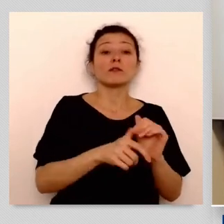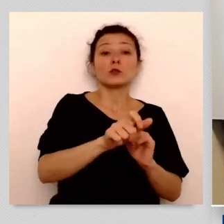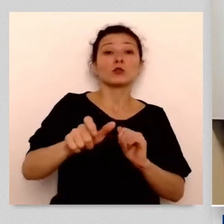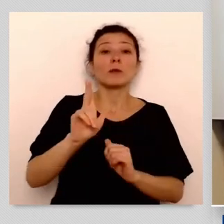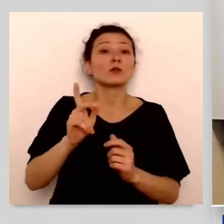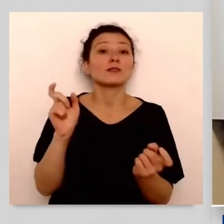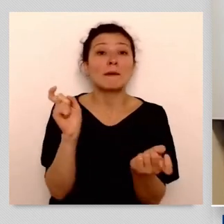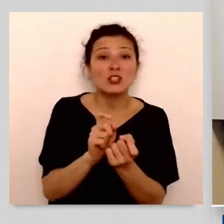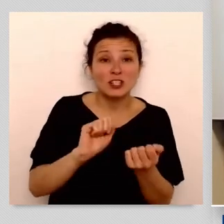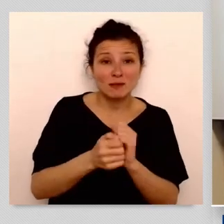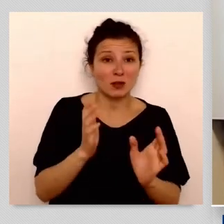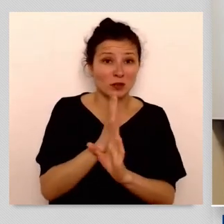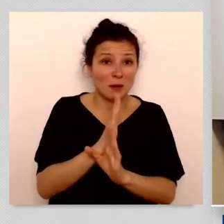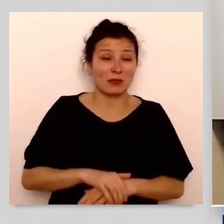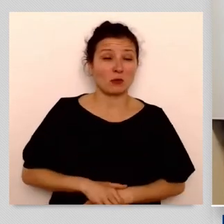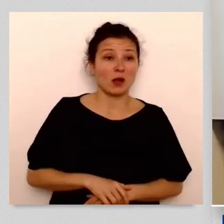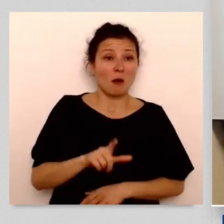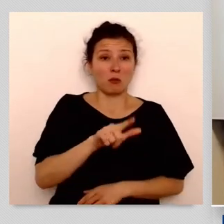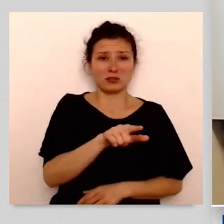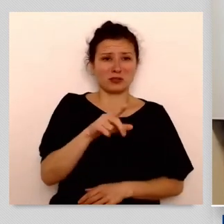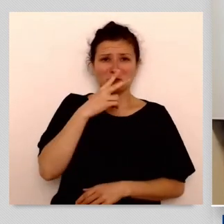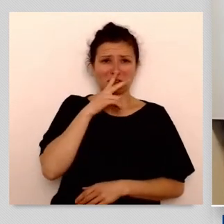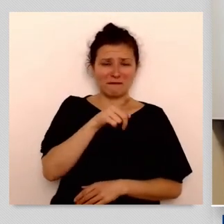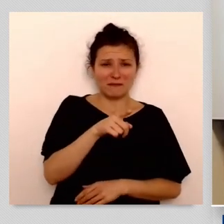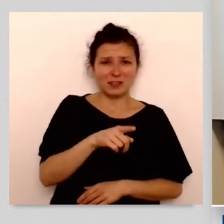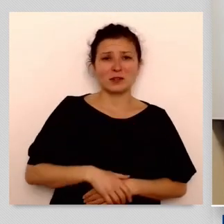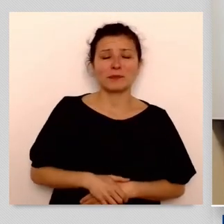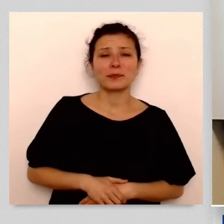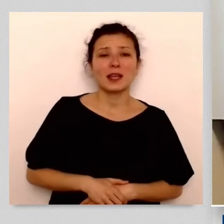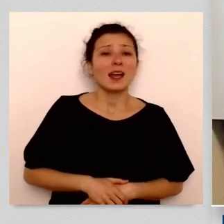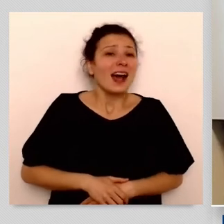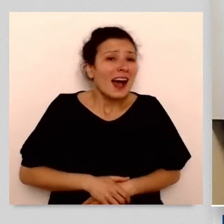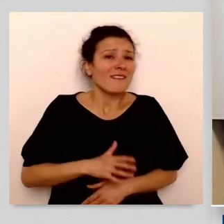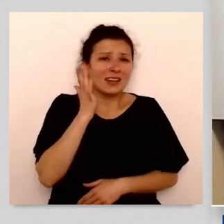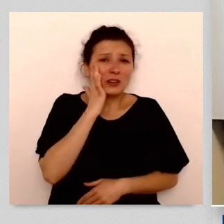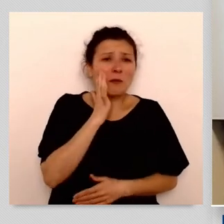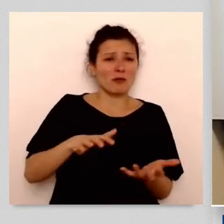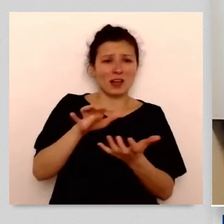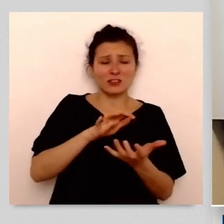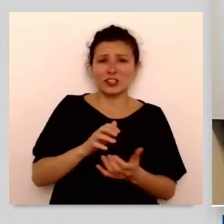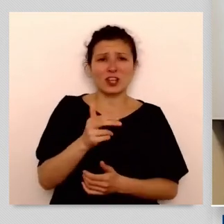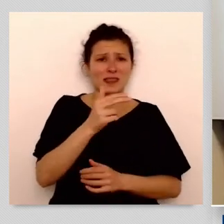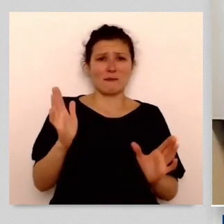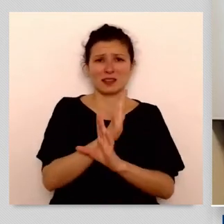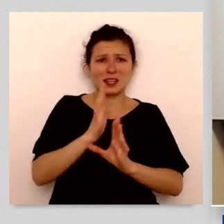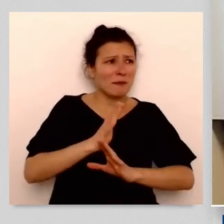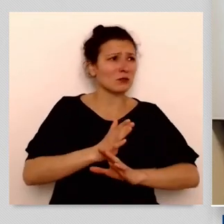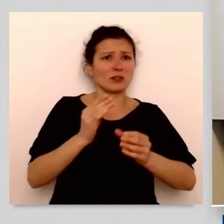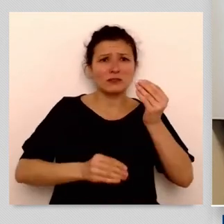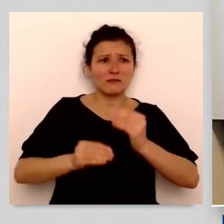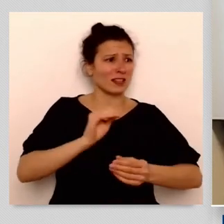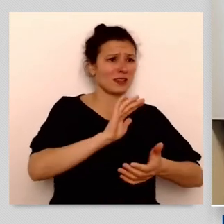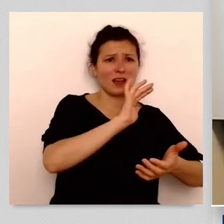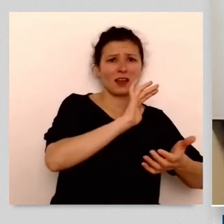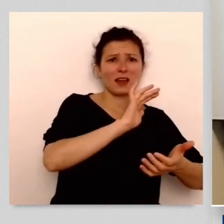wierzą, prawda? Bo widzą, co dzieje się na świecie. Temat klimatu jest coraz głośniejszy w mediach, więc mam takie poczucie, że